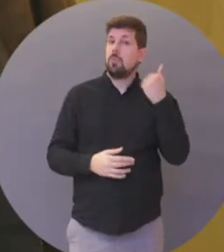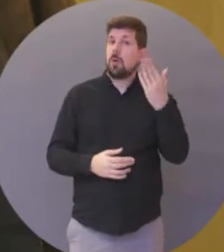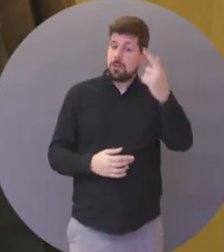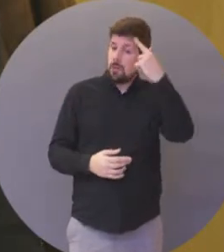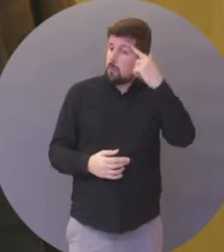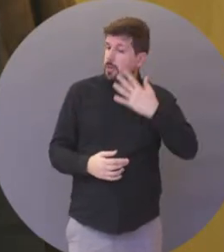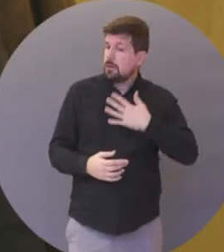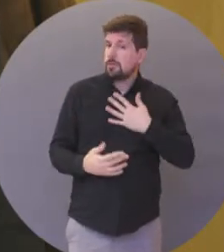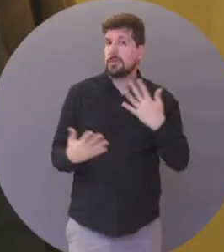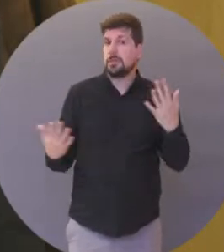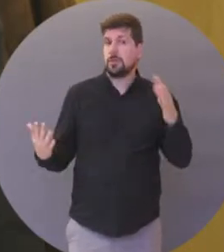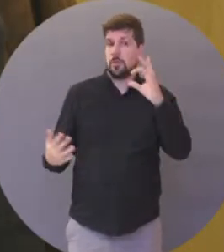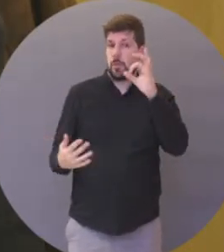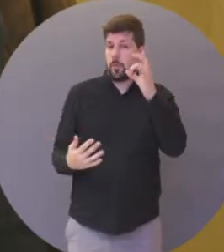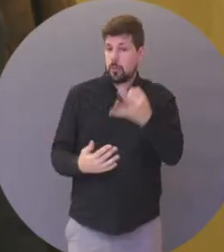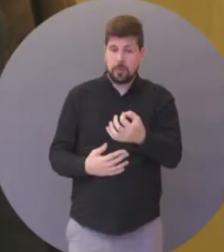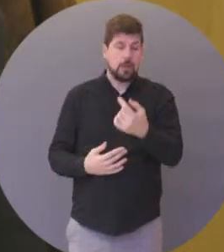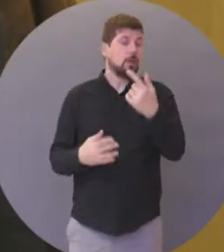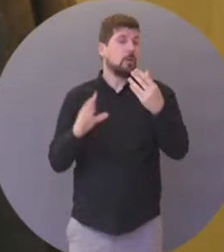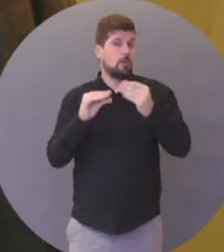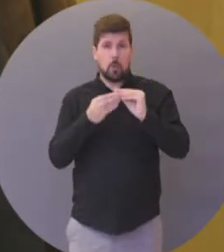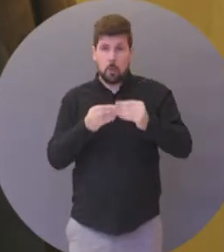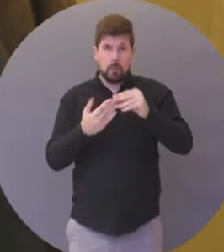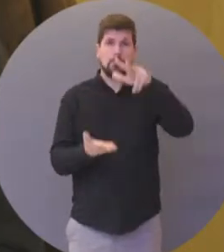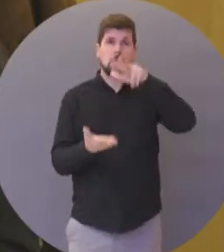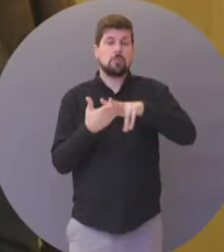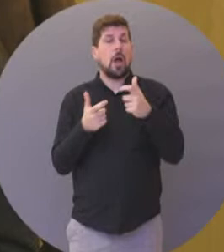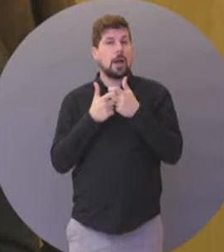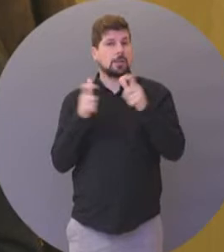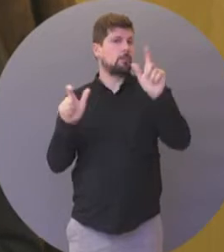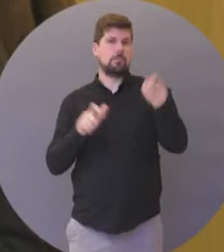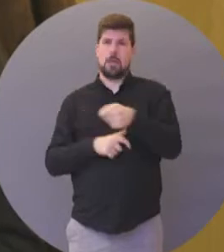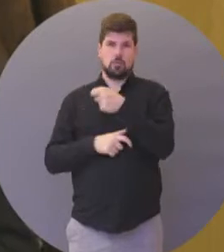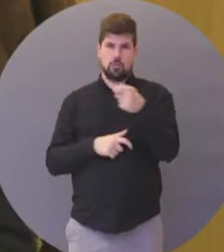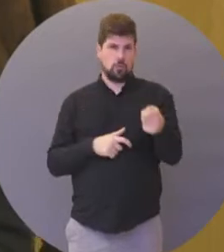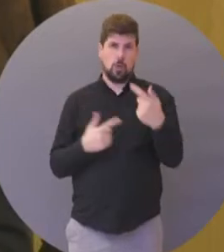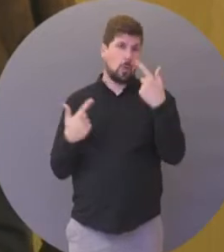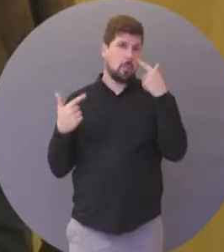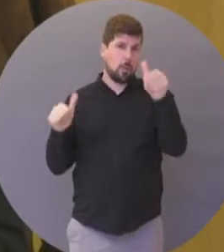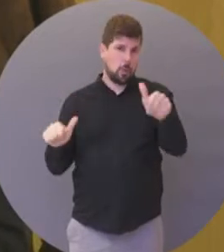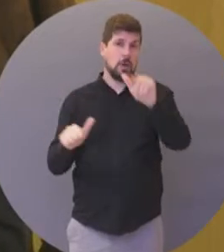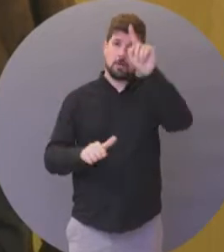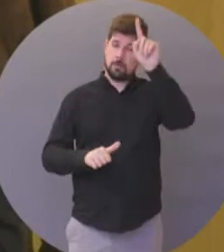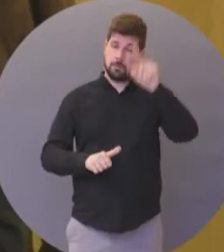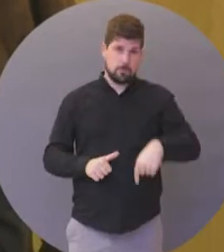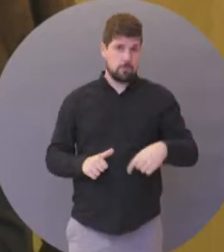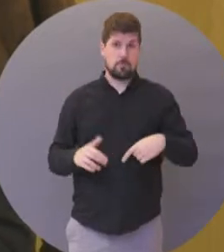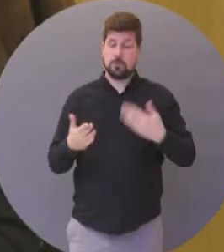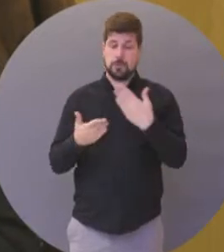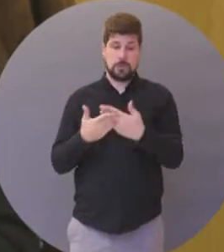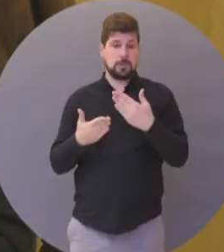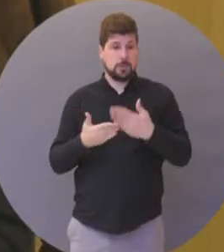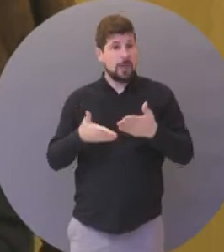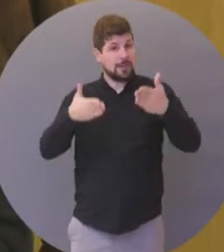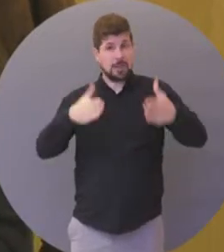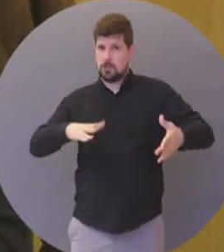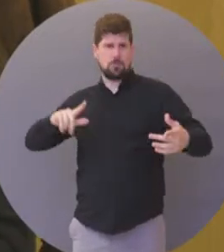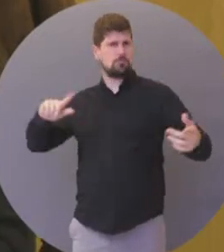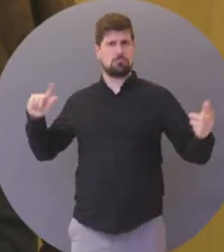que il y a un problème d'accès au logement ça c'est une évidence il faut réformer cette question